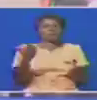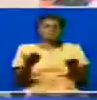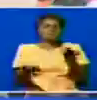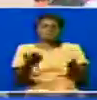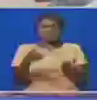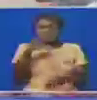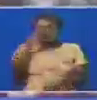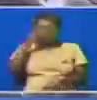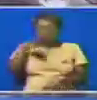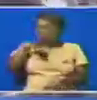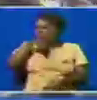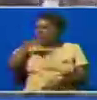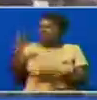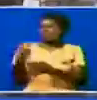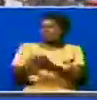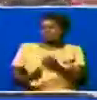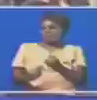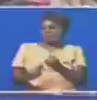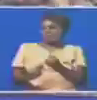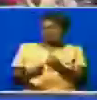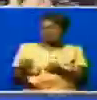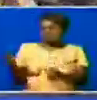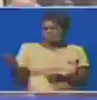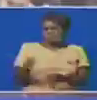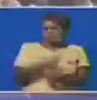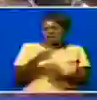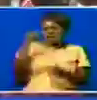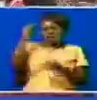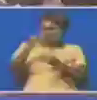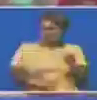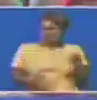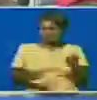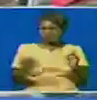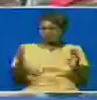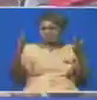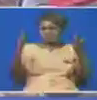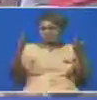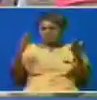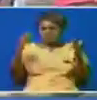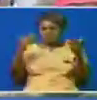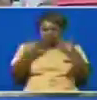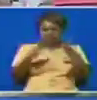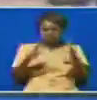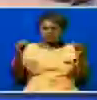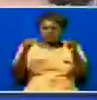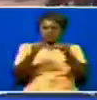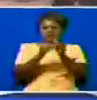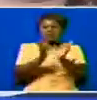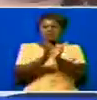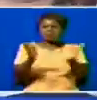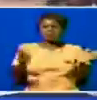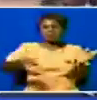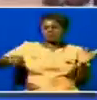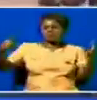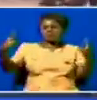Kalonzo Musyoka na Raila Odinga wakaapishwa mwishoni mwa mwezi huu katika hafla itakayohitimisha msururu wa mikutano ya mabunge ya wananchi katika